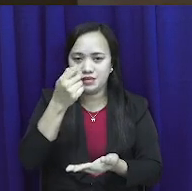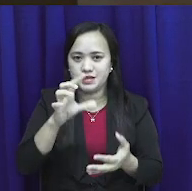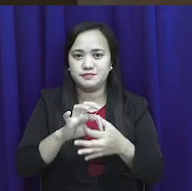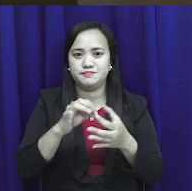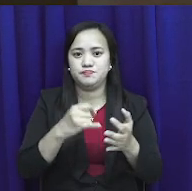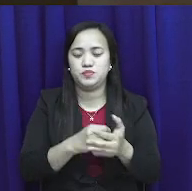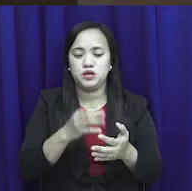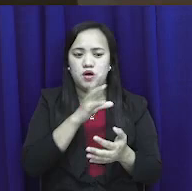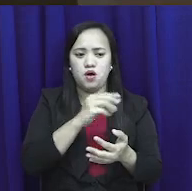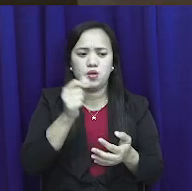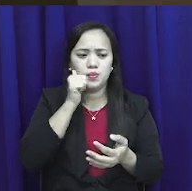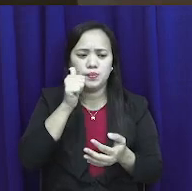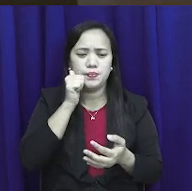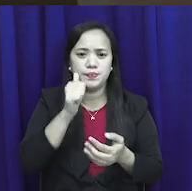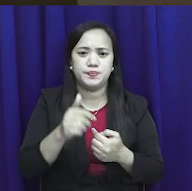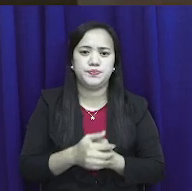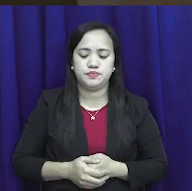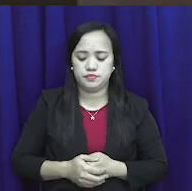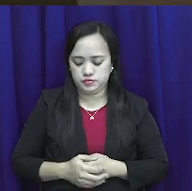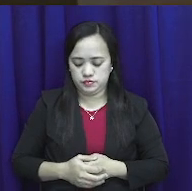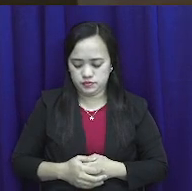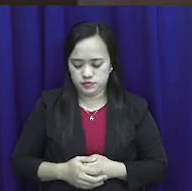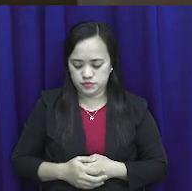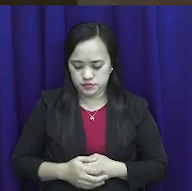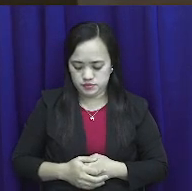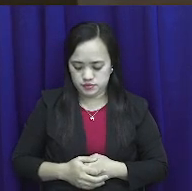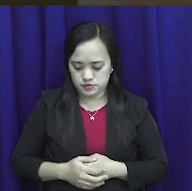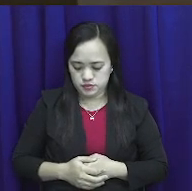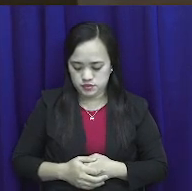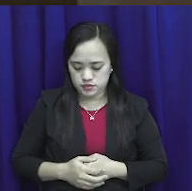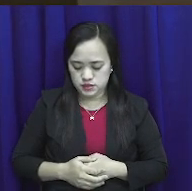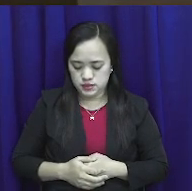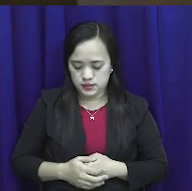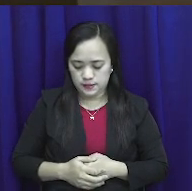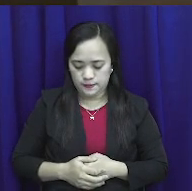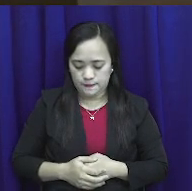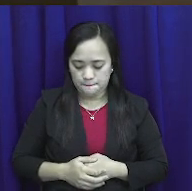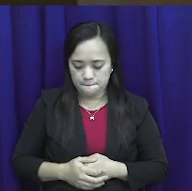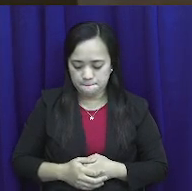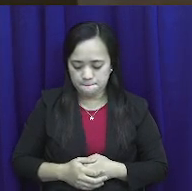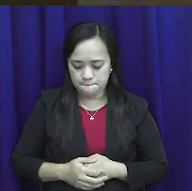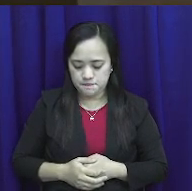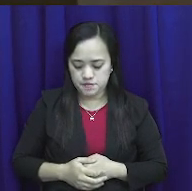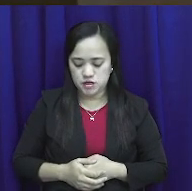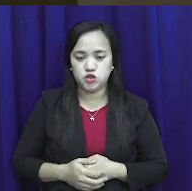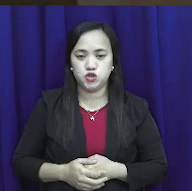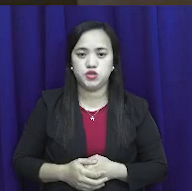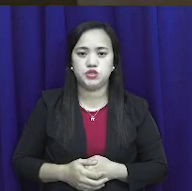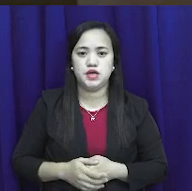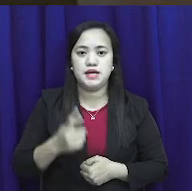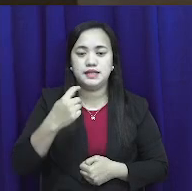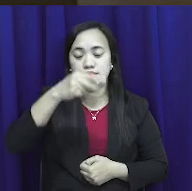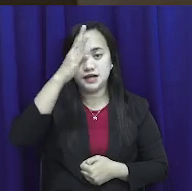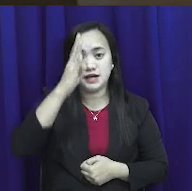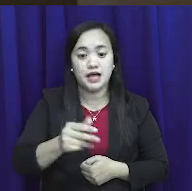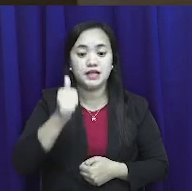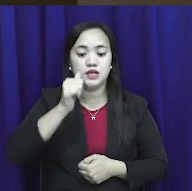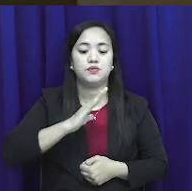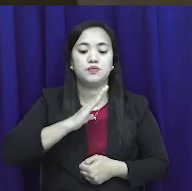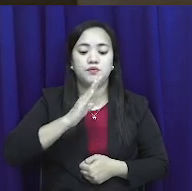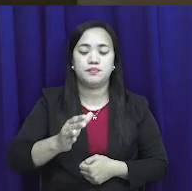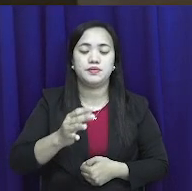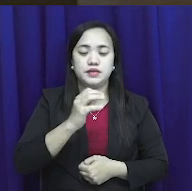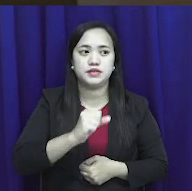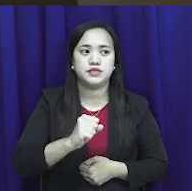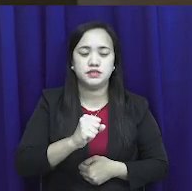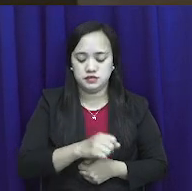na yung post ninyo sa inyong mga my day sinabi ni Pastor Hill ang Mak Diyos na dalaga Ay